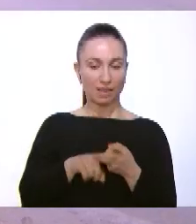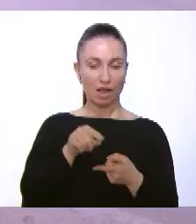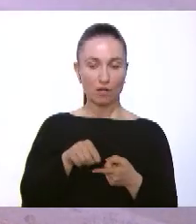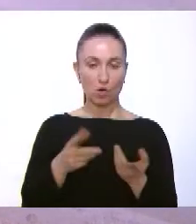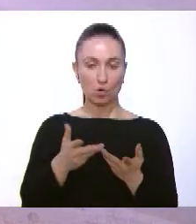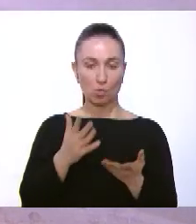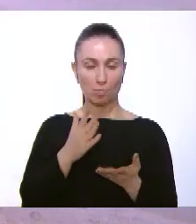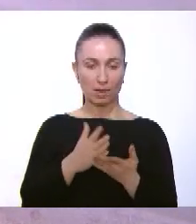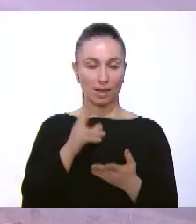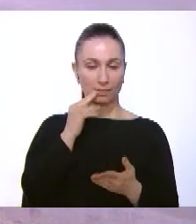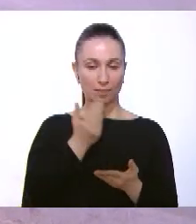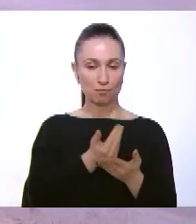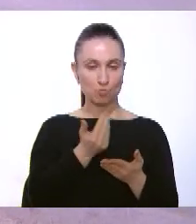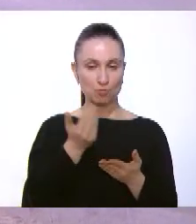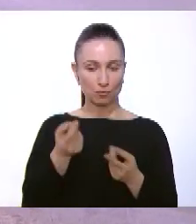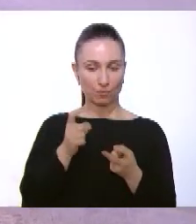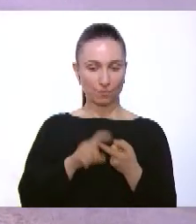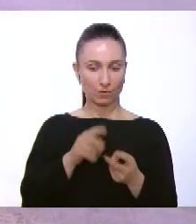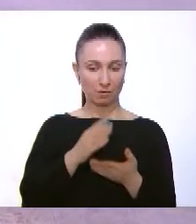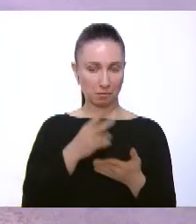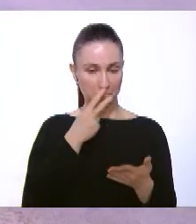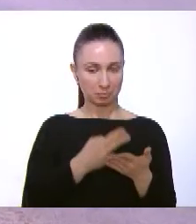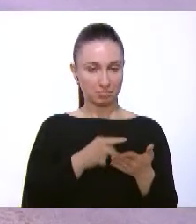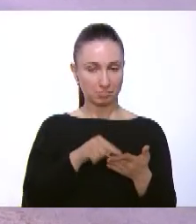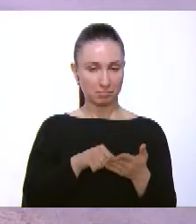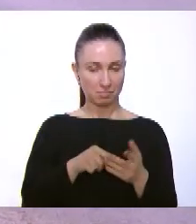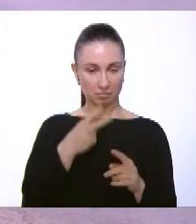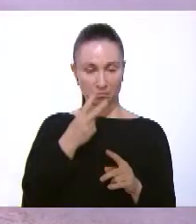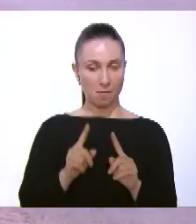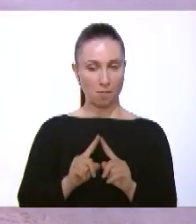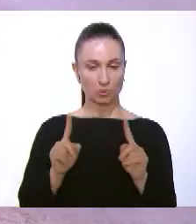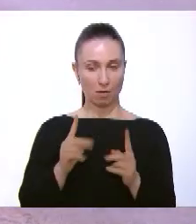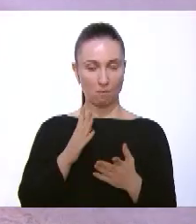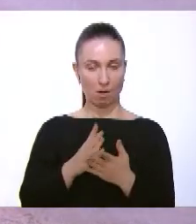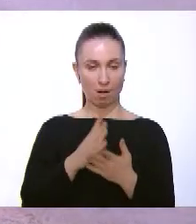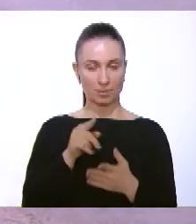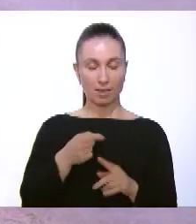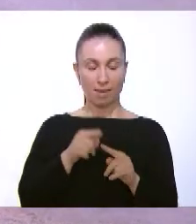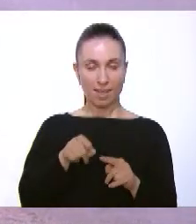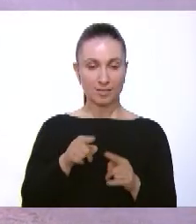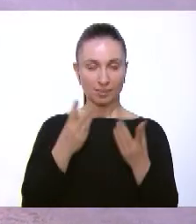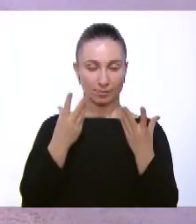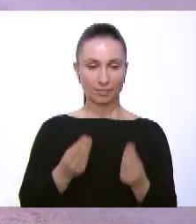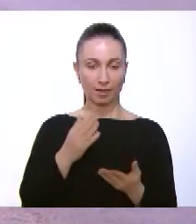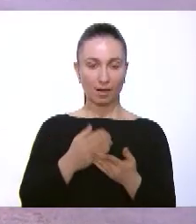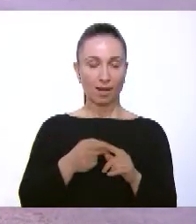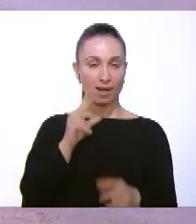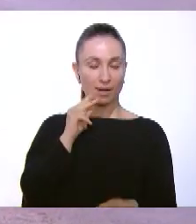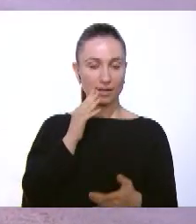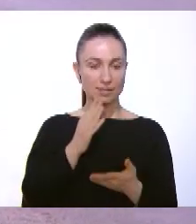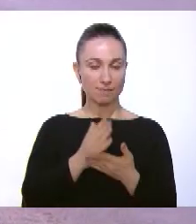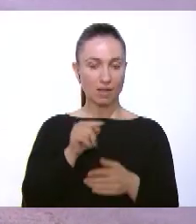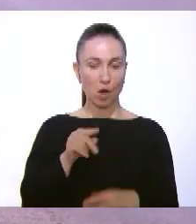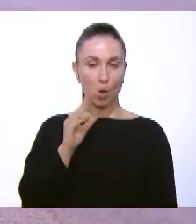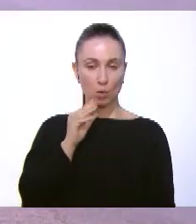რომელიც ამა თუ იმ თარიღთან დაკავშირებით გვაქვს. რაოდენ უცნაურიც არ უნდა იყოს, ეს ის დღეა და ის თარიღია,